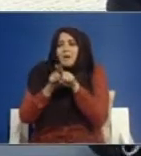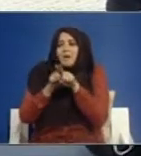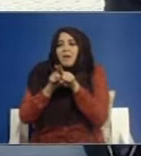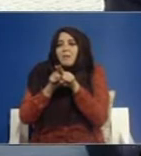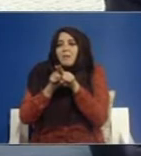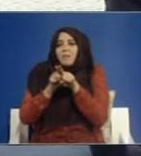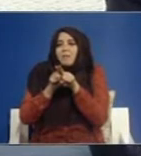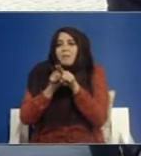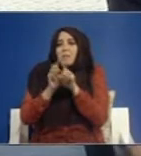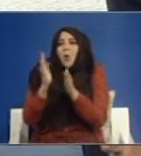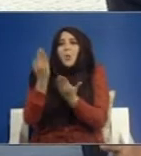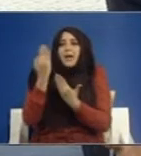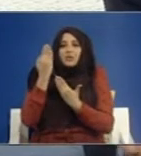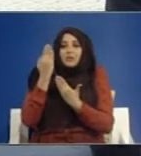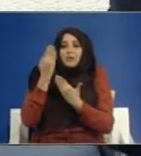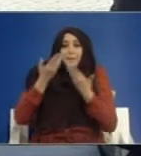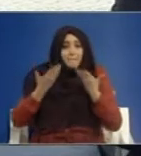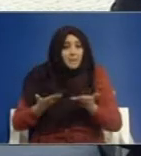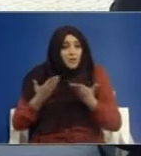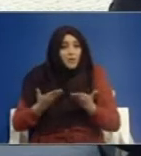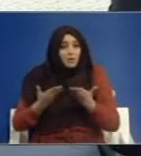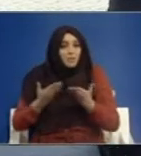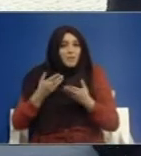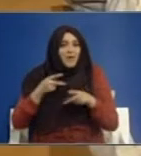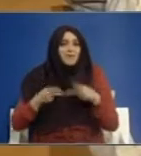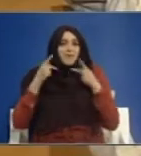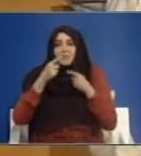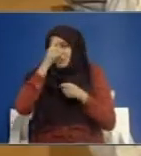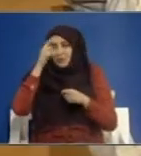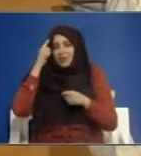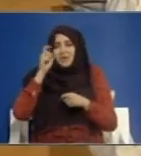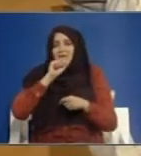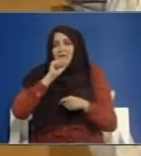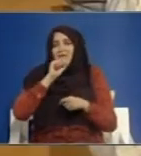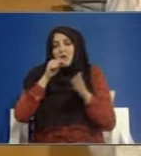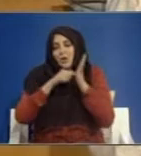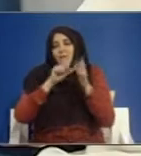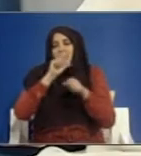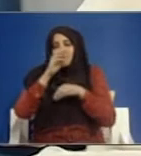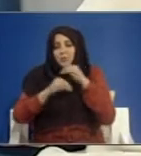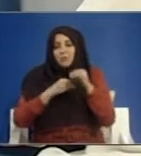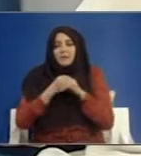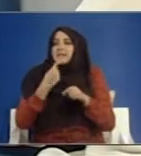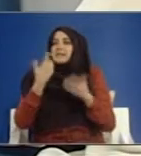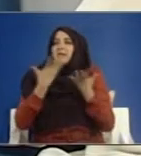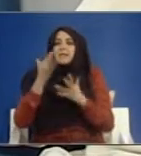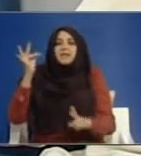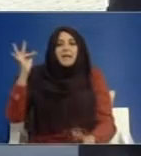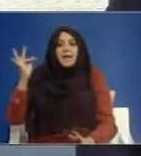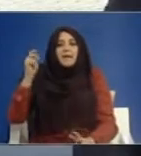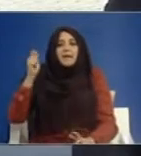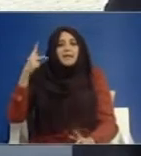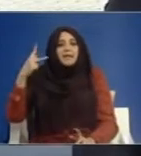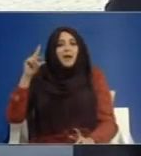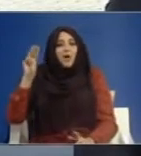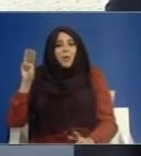في حماية في الدنيا وإن شاء الله يوم القيامة. إذن ما التقوى يا شيخنا؟ بسم الله